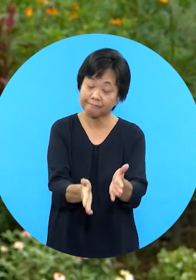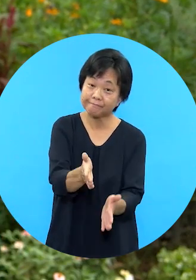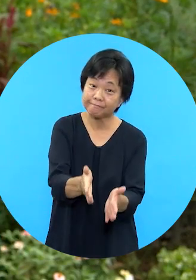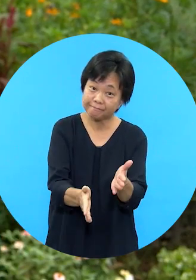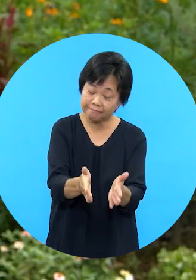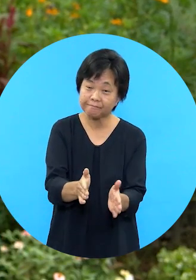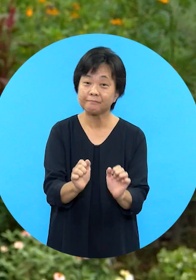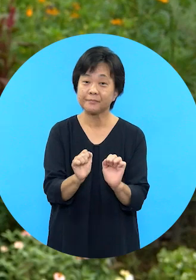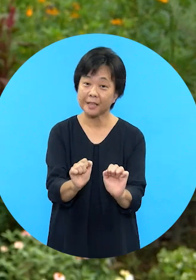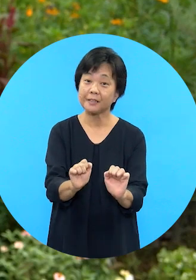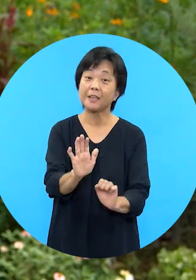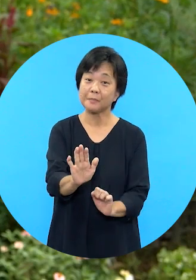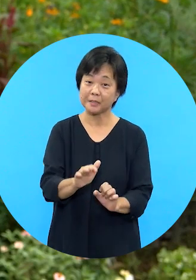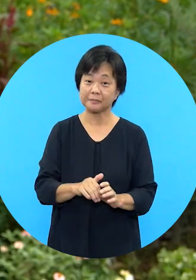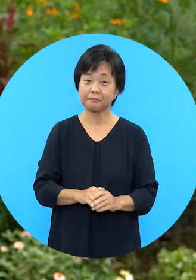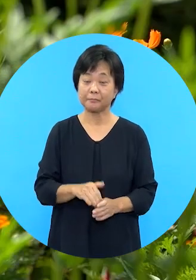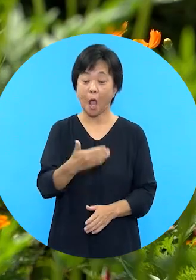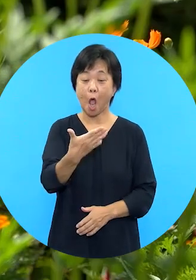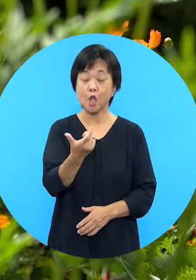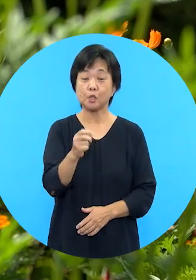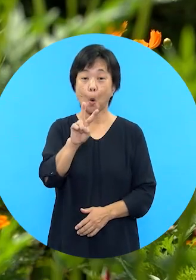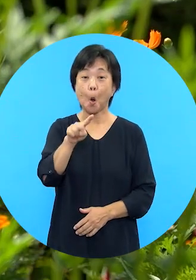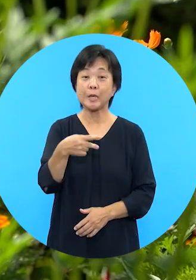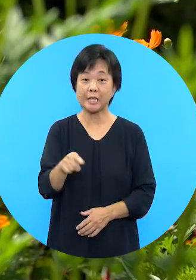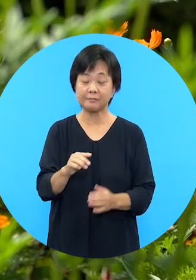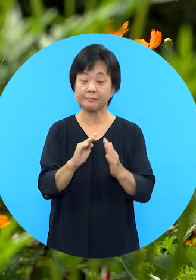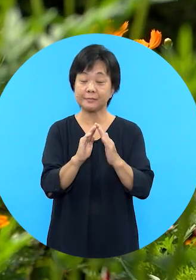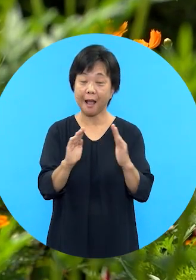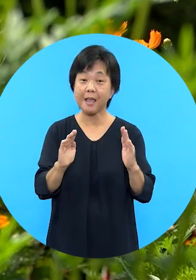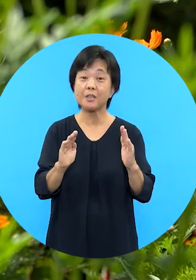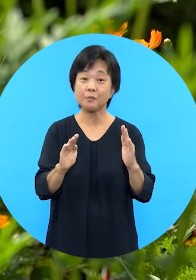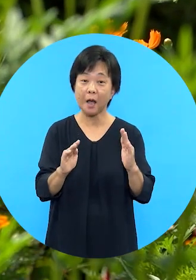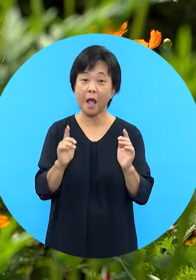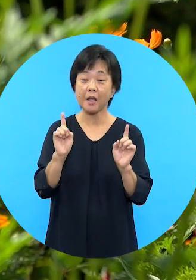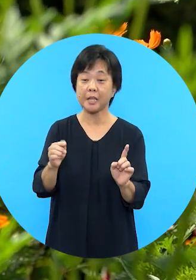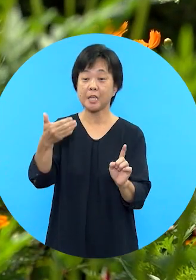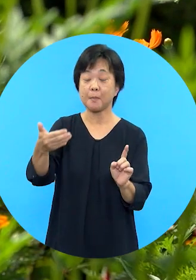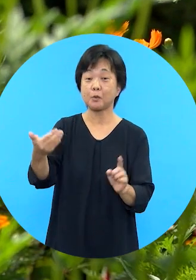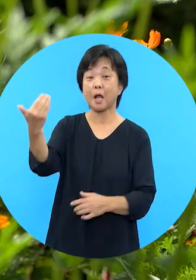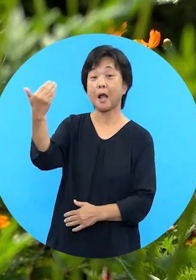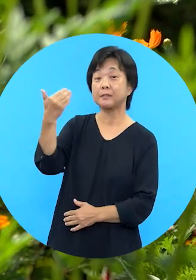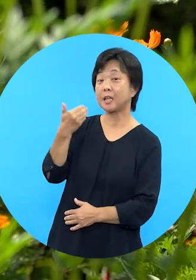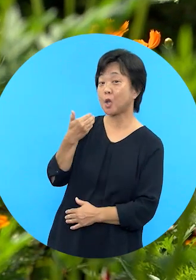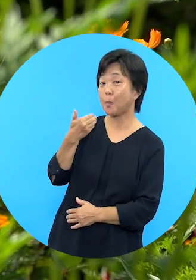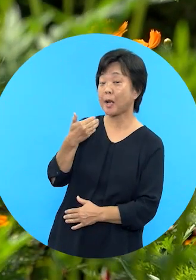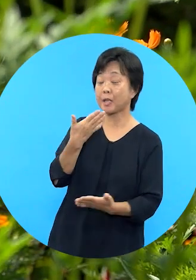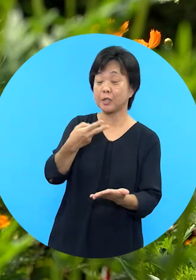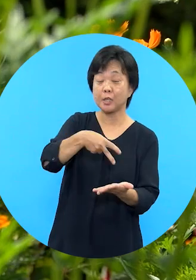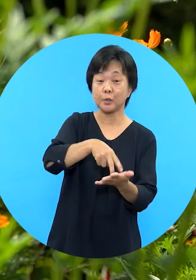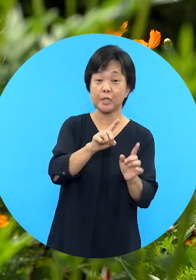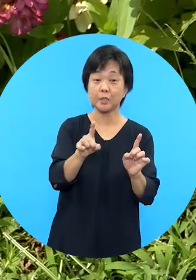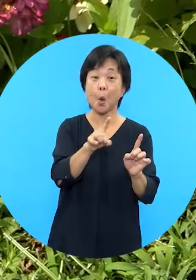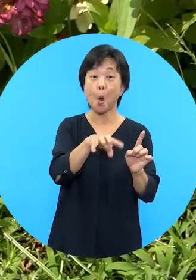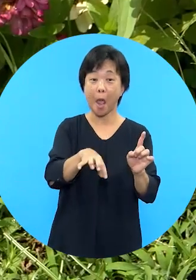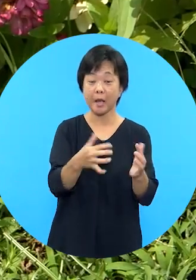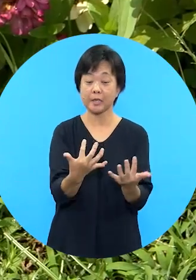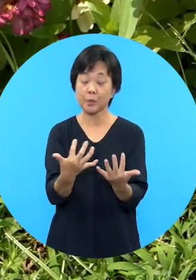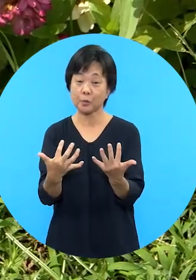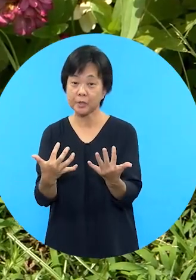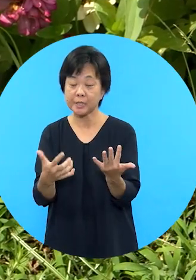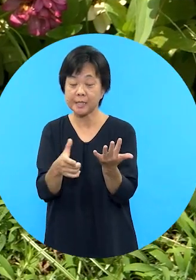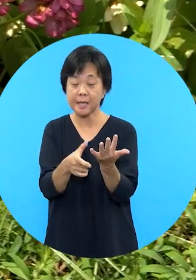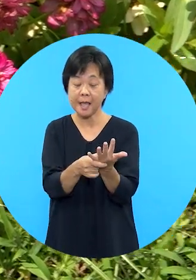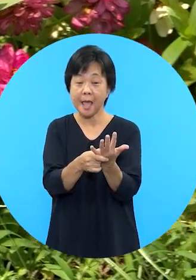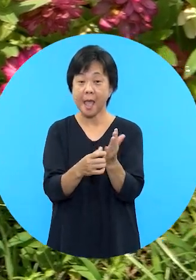り草を取っている人もいます。 クモリン緑化花の会は区から委託を受け、区立公園や